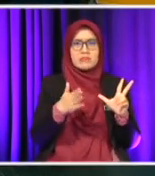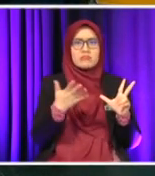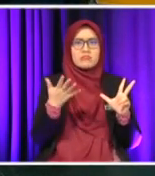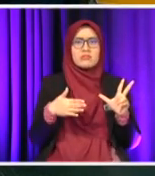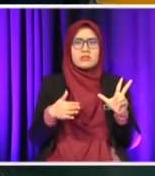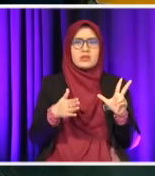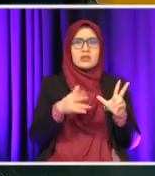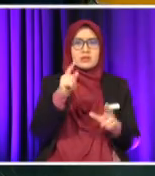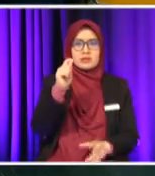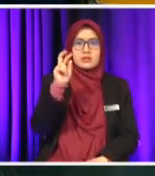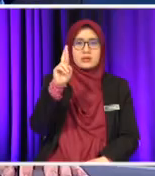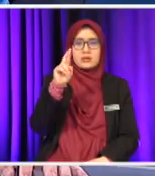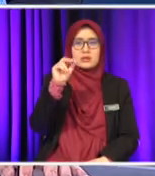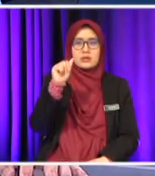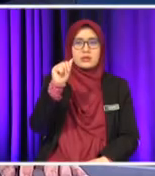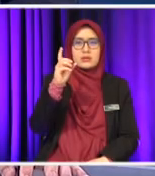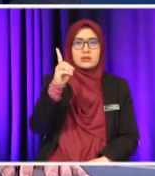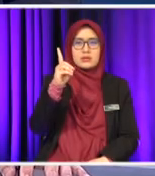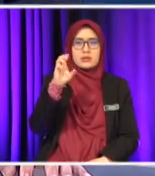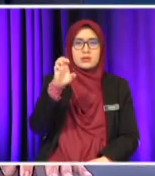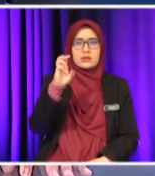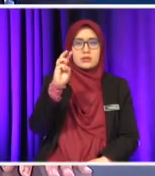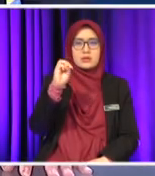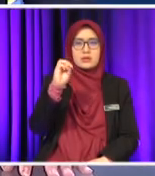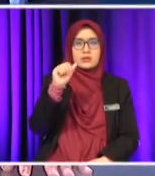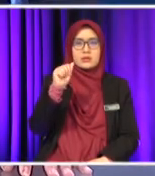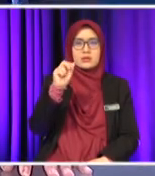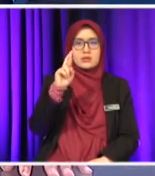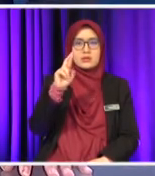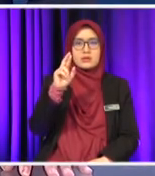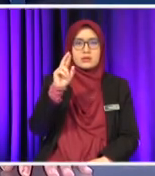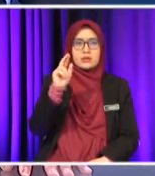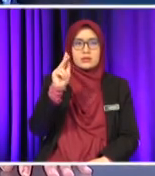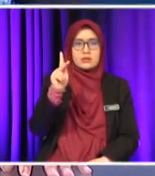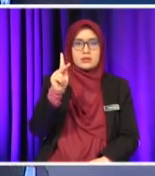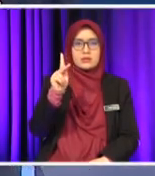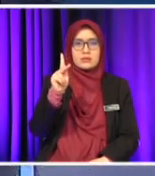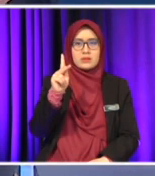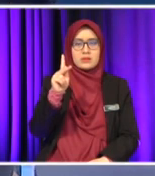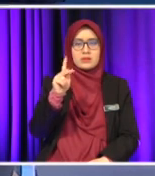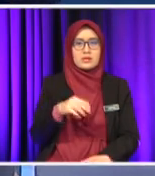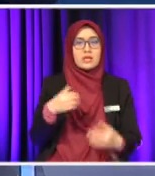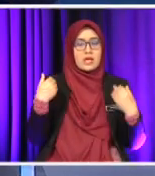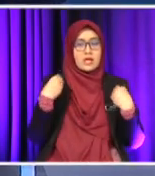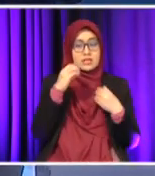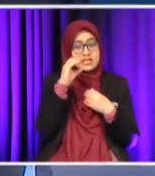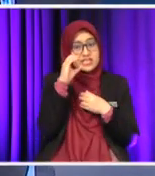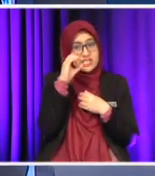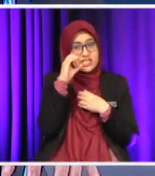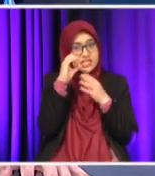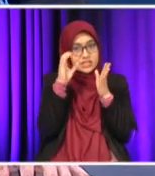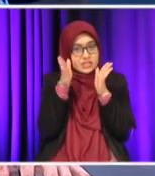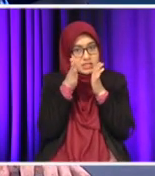Gua triplek gua Betul tapi kali ini di dekat situ dia ada sih bukan itu adalah kopi itu copy